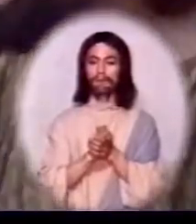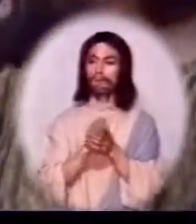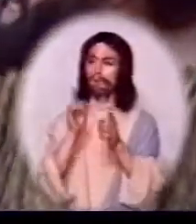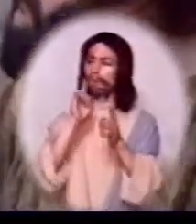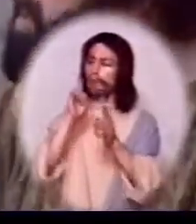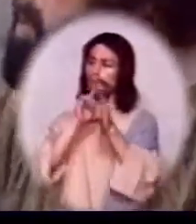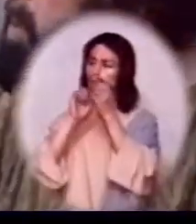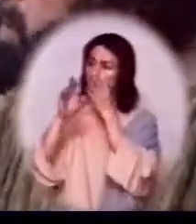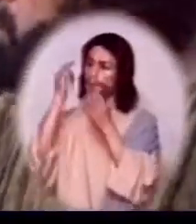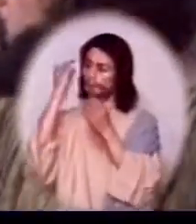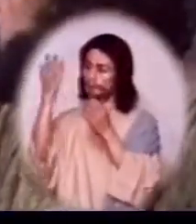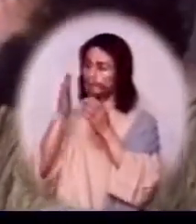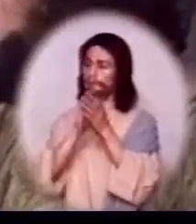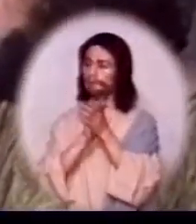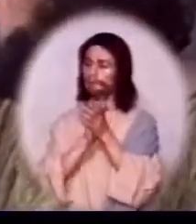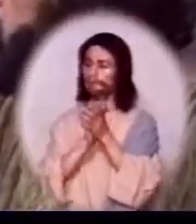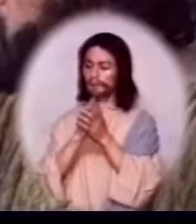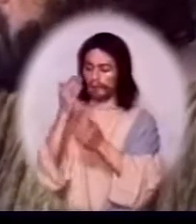뭐라고 해야지?